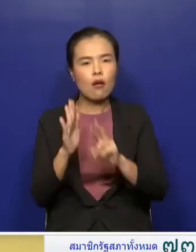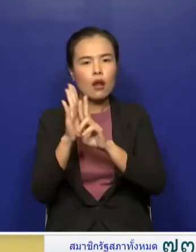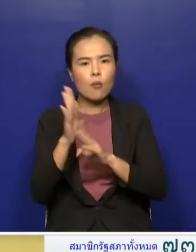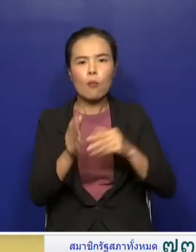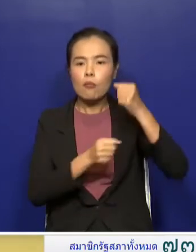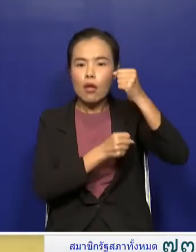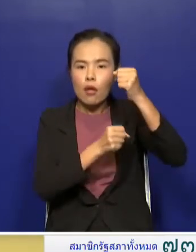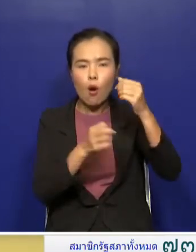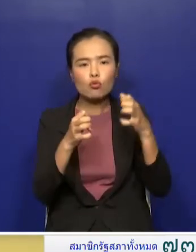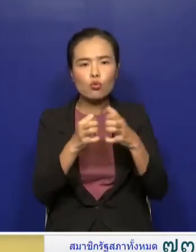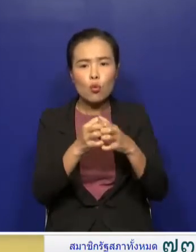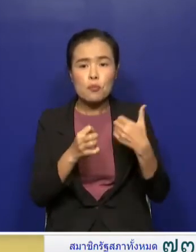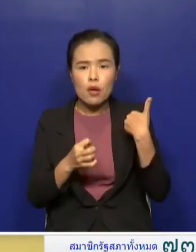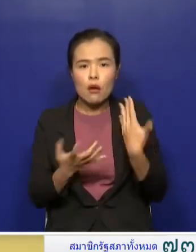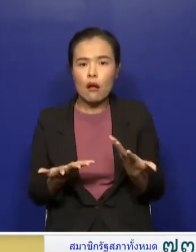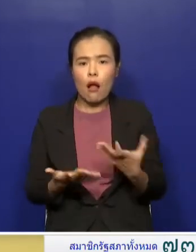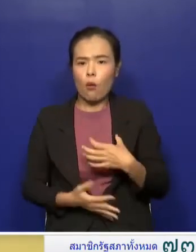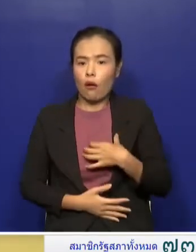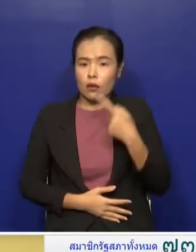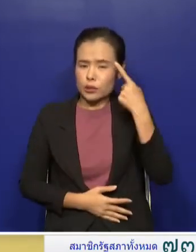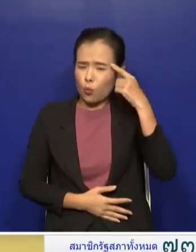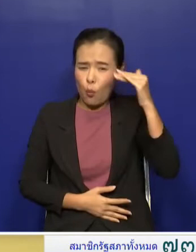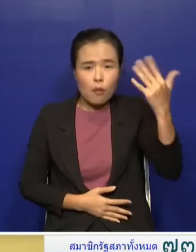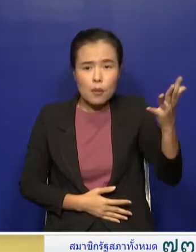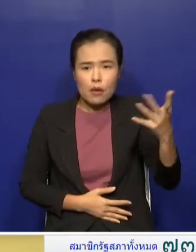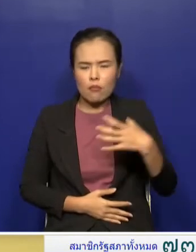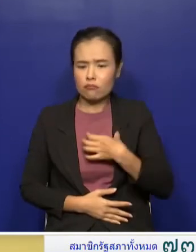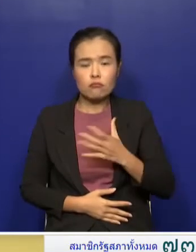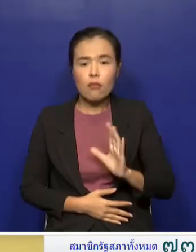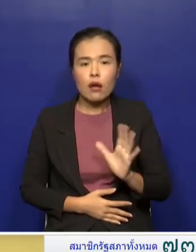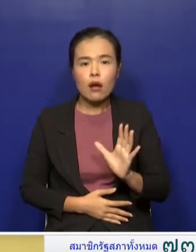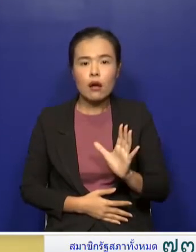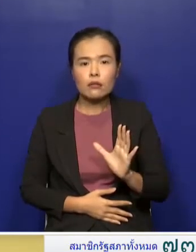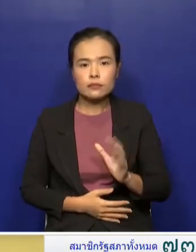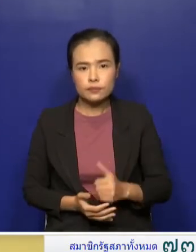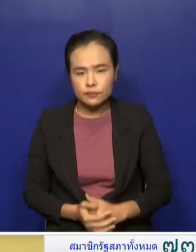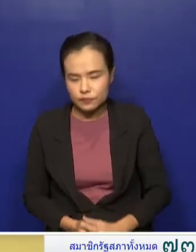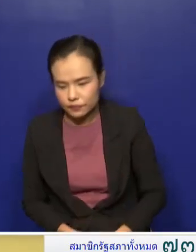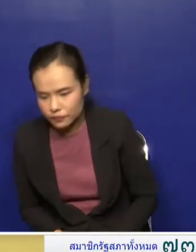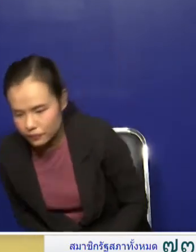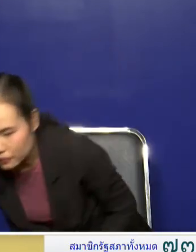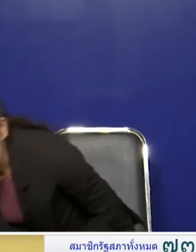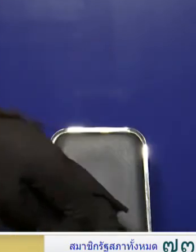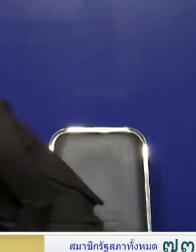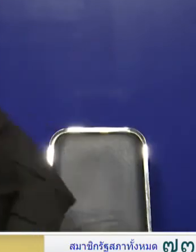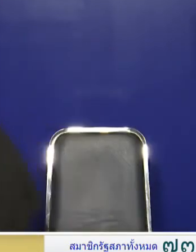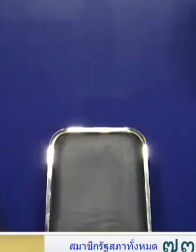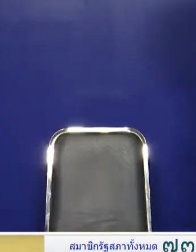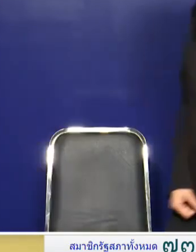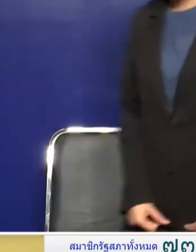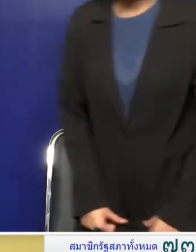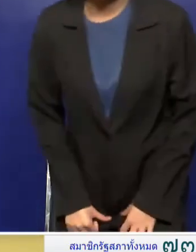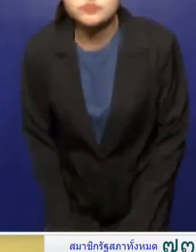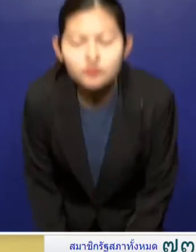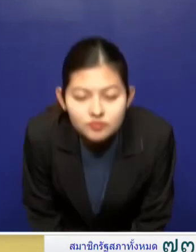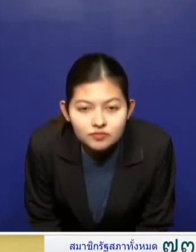จะเกิดขึ้นแล้วเราไม่หวังนั้นสักคนหรอกครับไม่อยากให้มีให้เกิดเนี่ยผมถึงกลับเรียนว่าเอาเถอะผมพยายาม